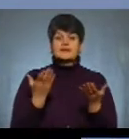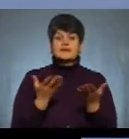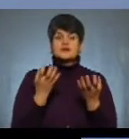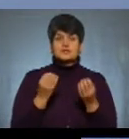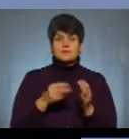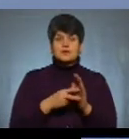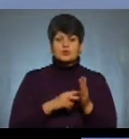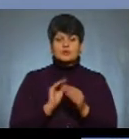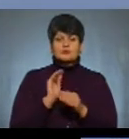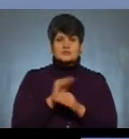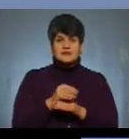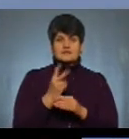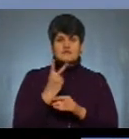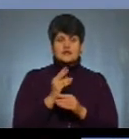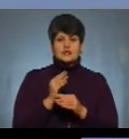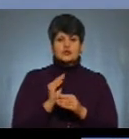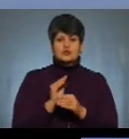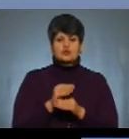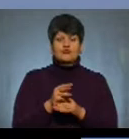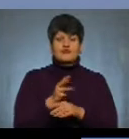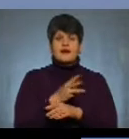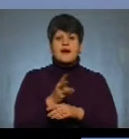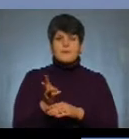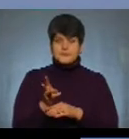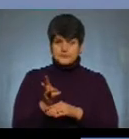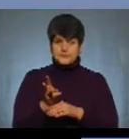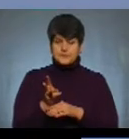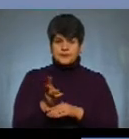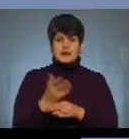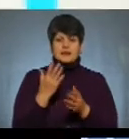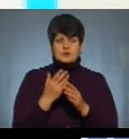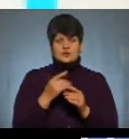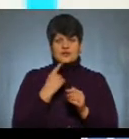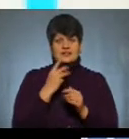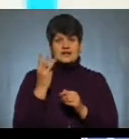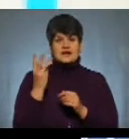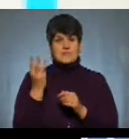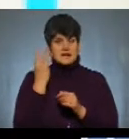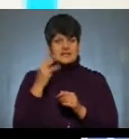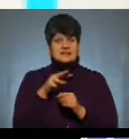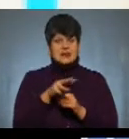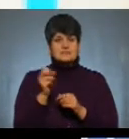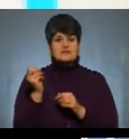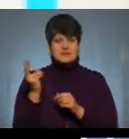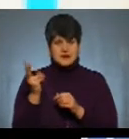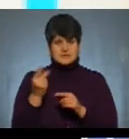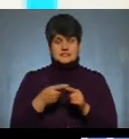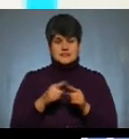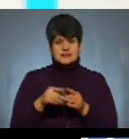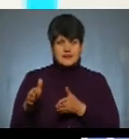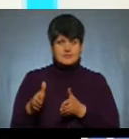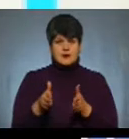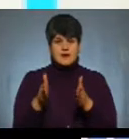ще встановити камери, якщо вони будуть, дві додаткові, в яких ділянках? В ділянці, якщо брати Хмельницьку М-12 дорогу,